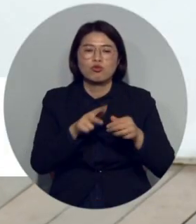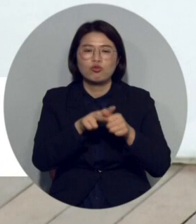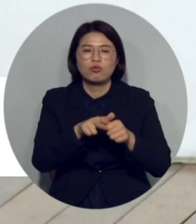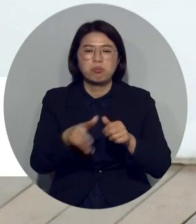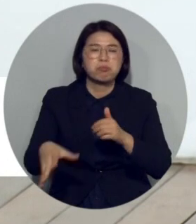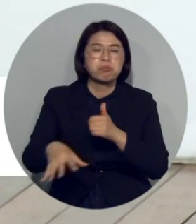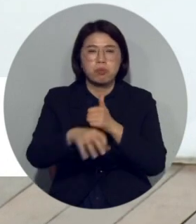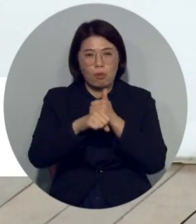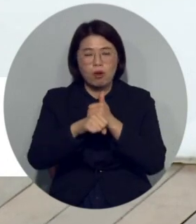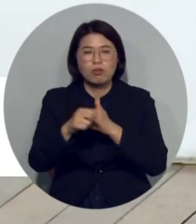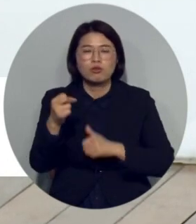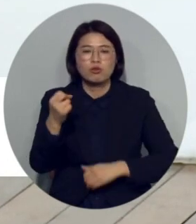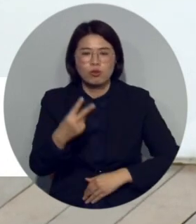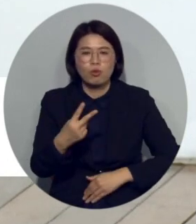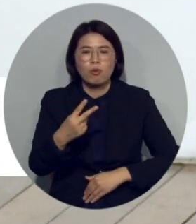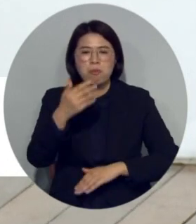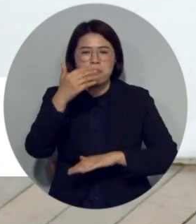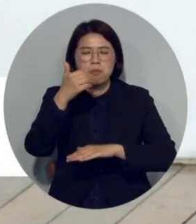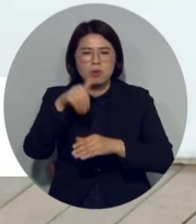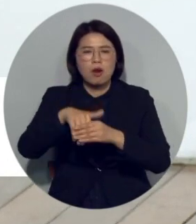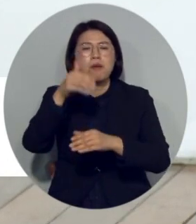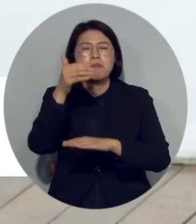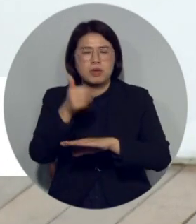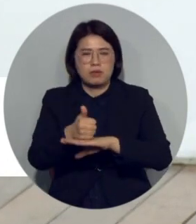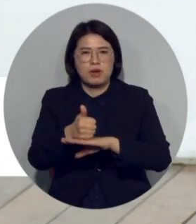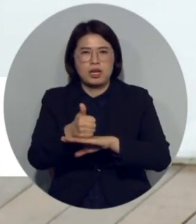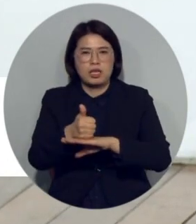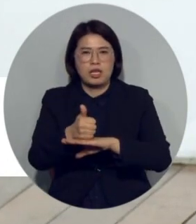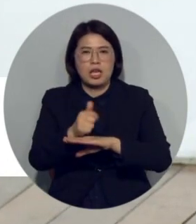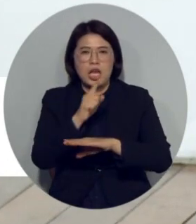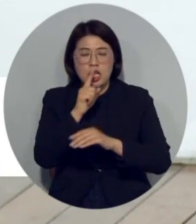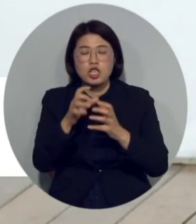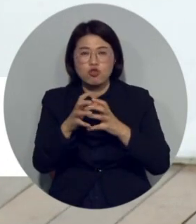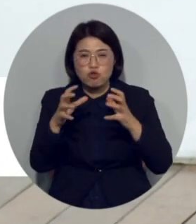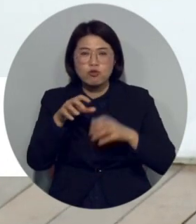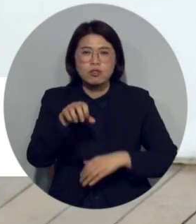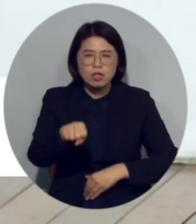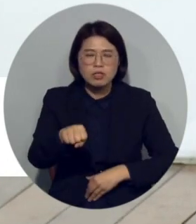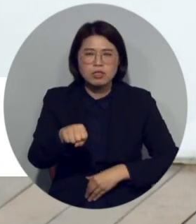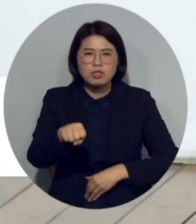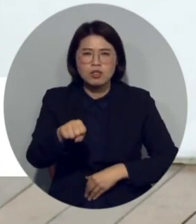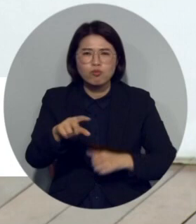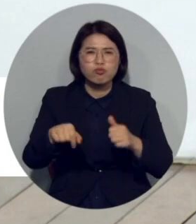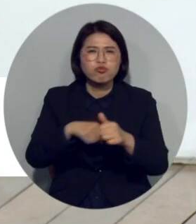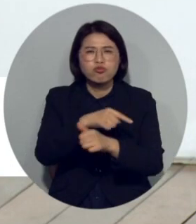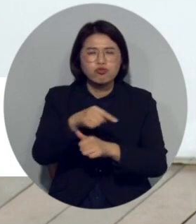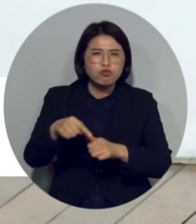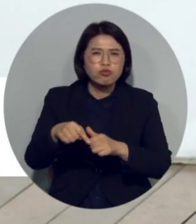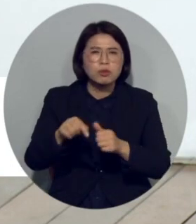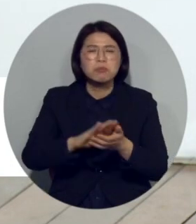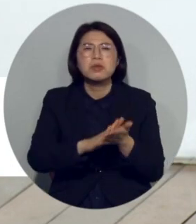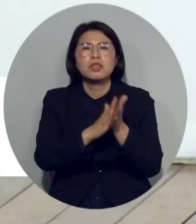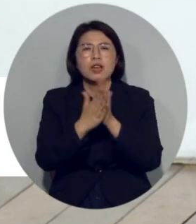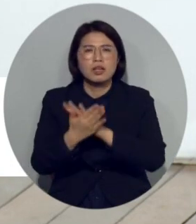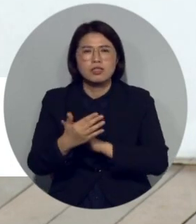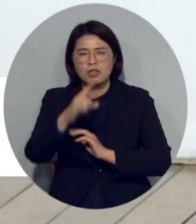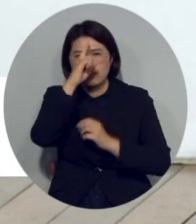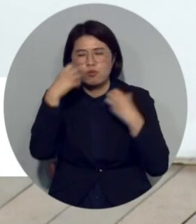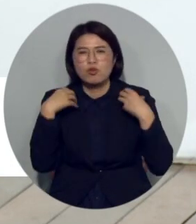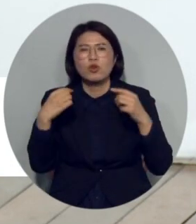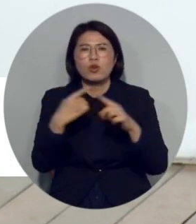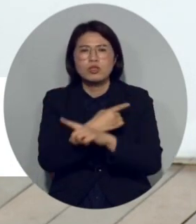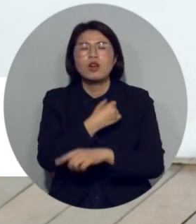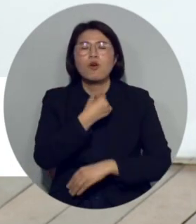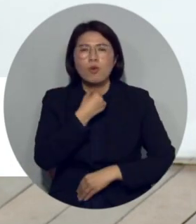가지고 그리고 막판 선거에서의 이슈 선점 그리고 기세 싸움에 있어 가지고 정권 교체를 바라는